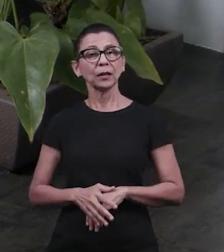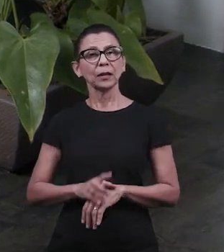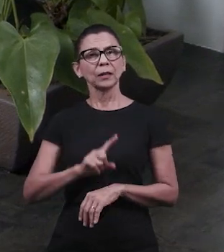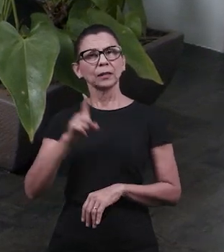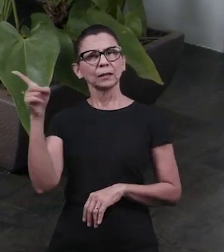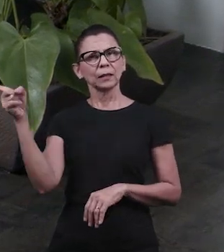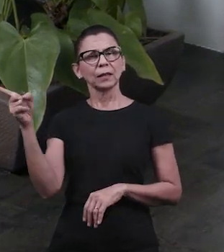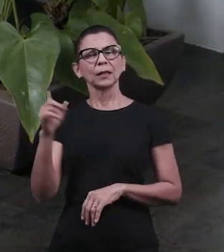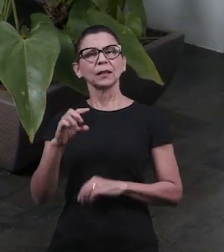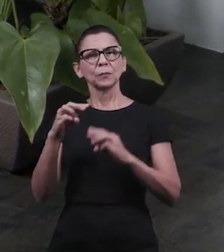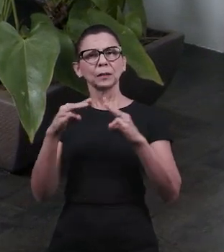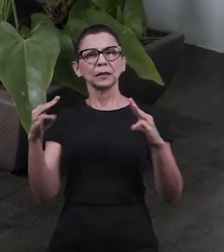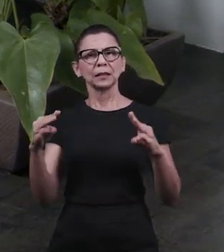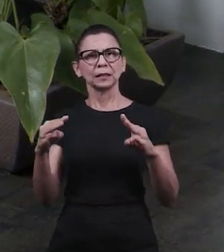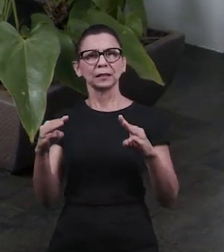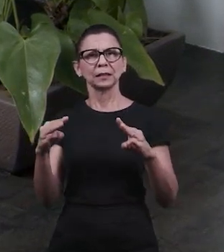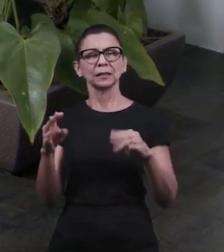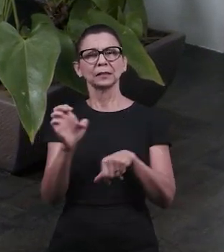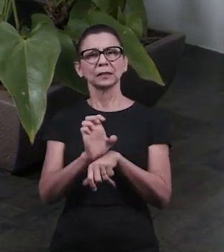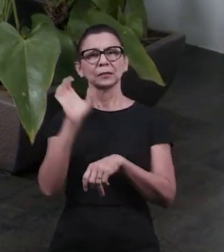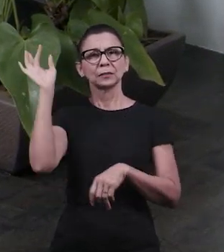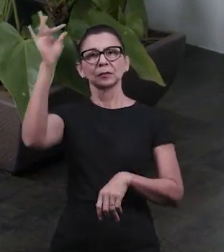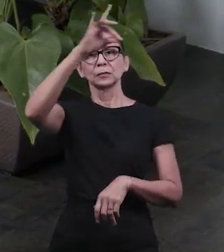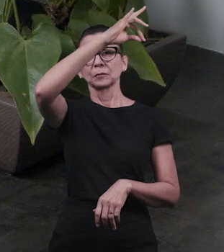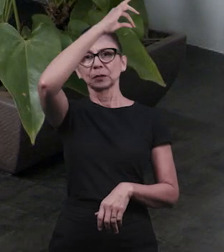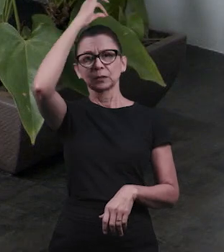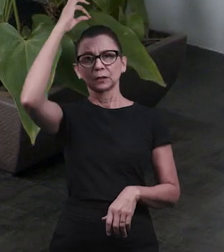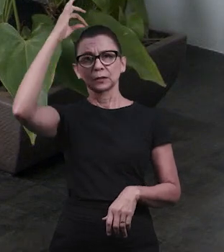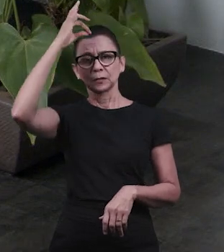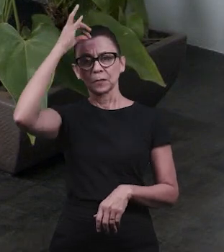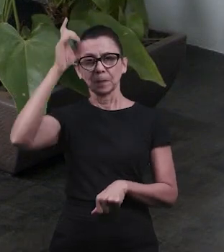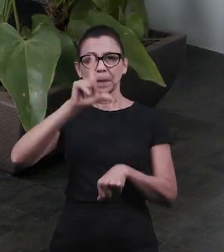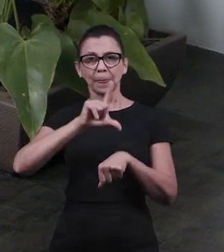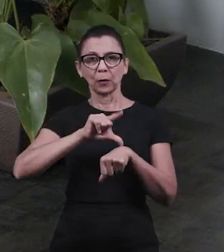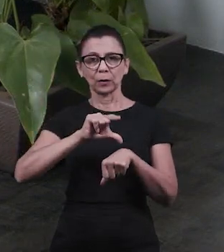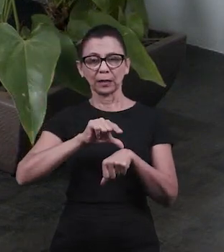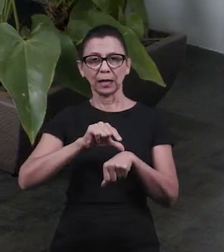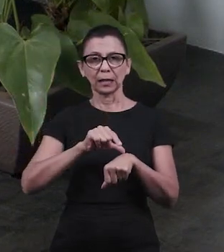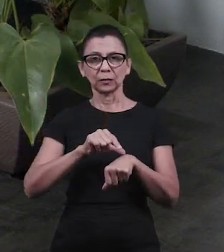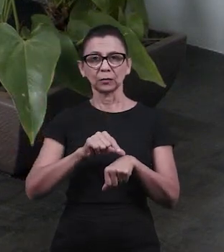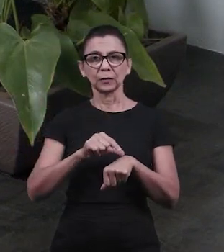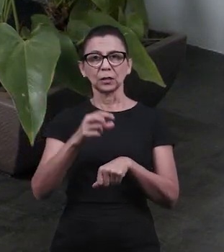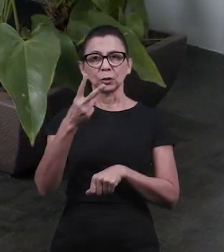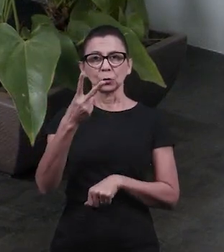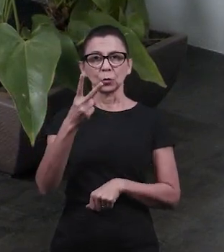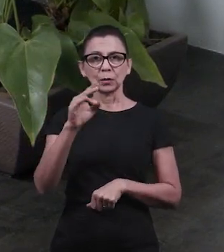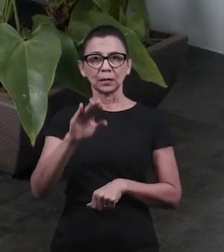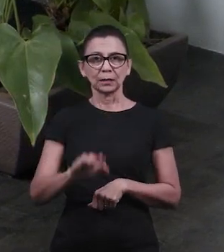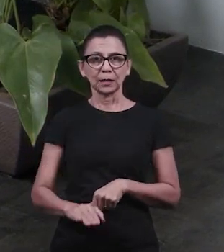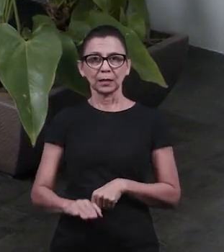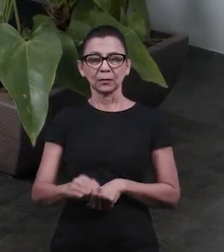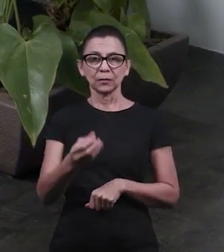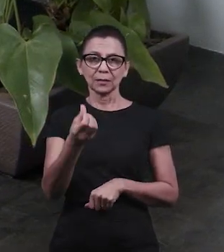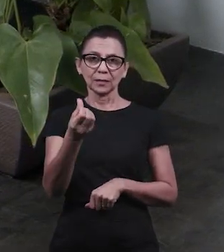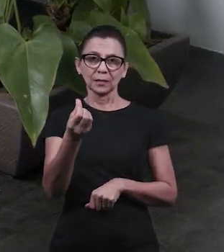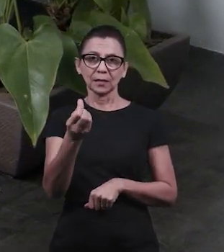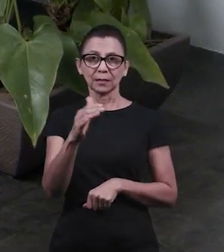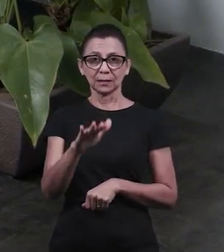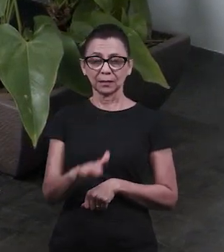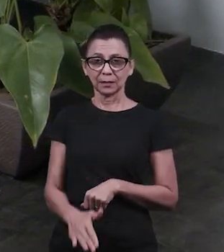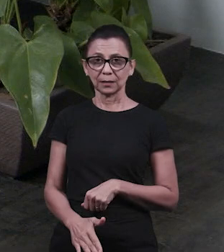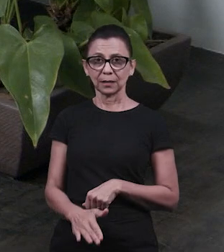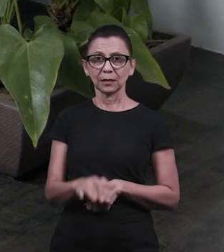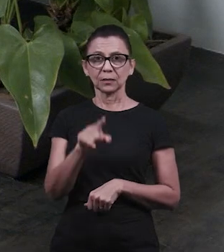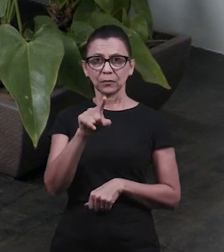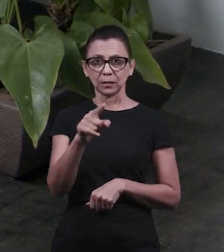в Маганаиме и Спириту Санту. И он будет транслироваться с 2 часов до 16 часов на нашей платформе на